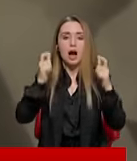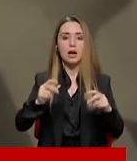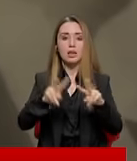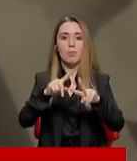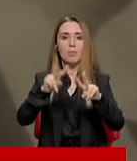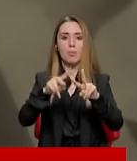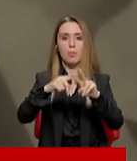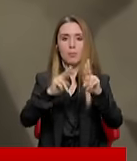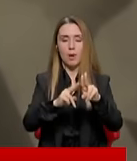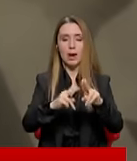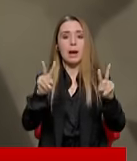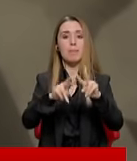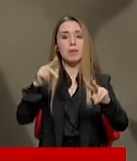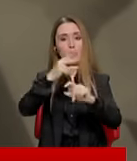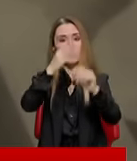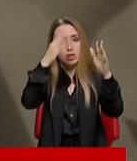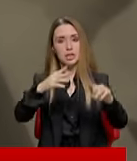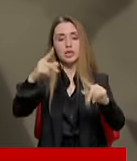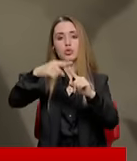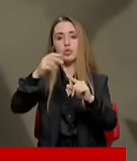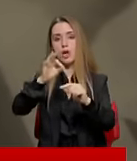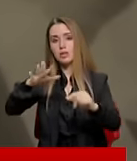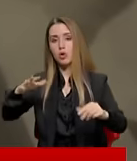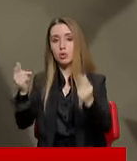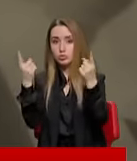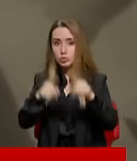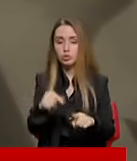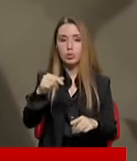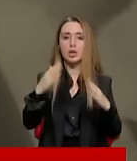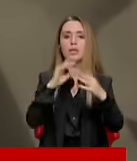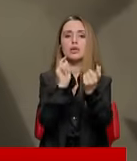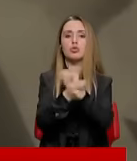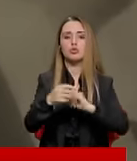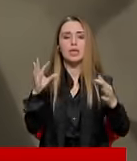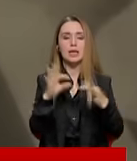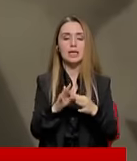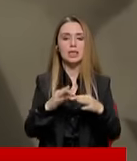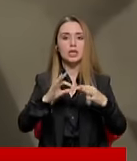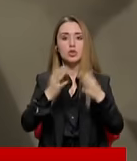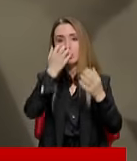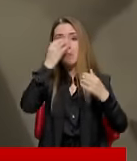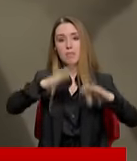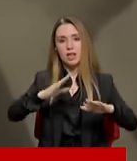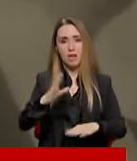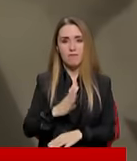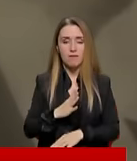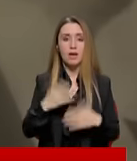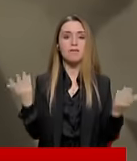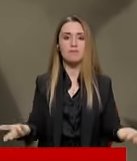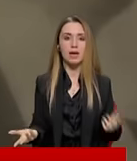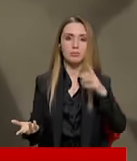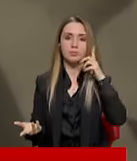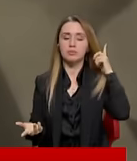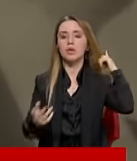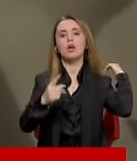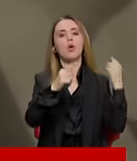Mamak'ta Mehmet özeki Turgut Altınok onlar yan yana geldi burada kentsel dönüşümle ilgili çözüm bekleyenler var ve Hani